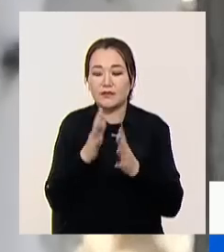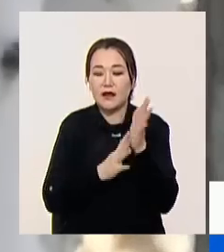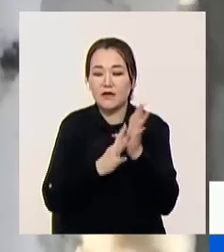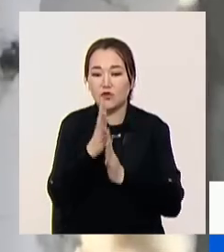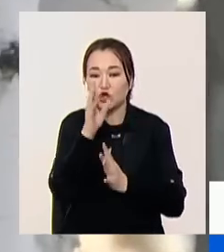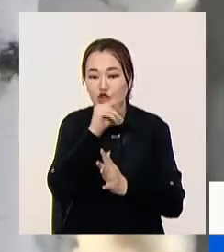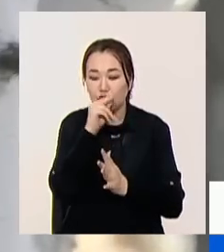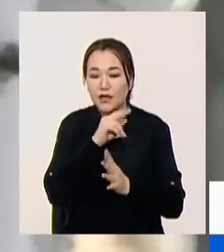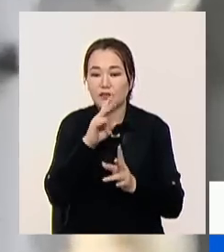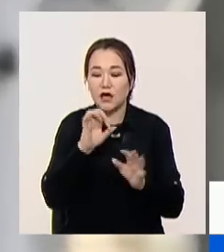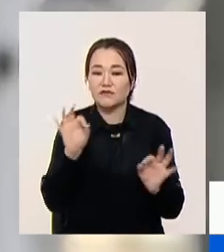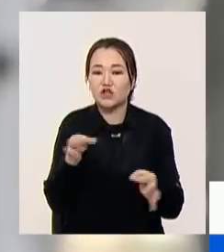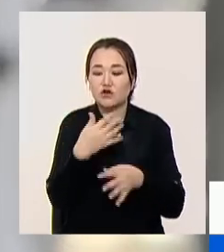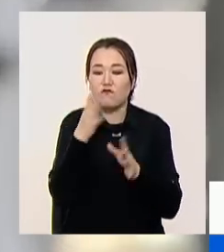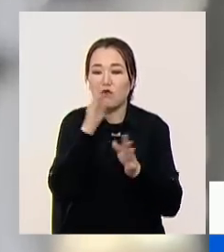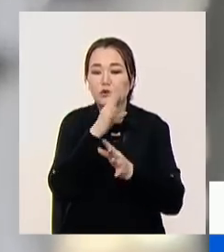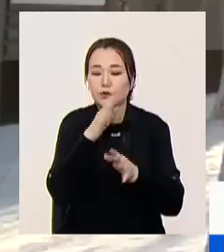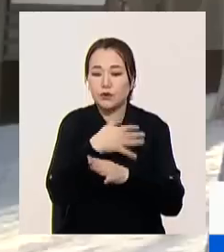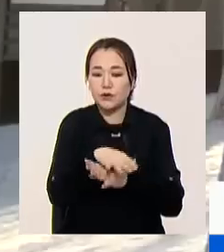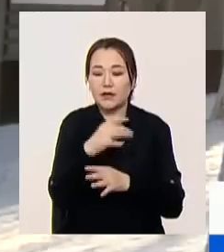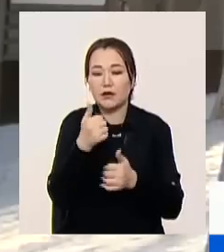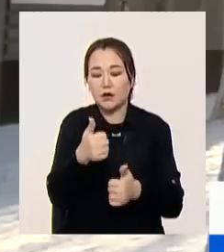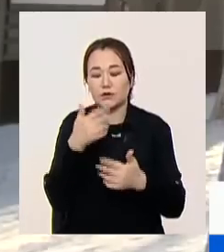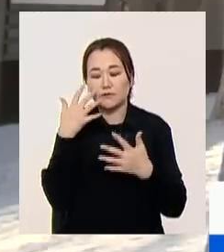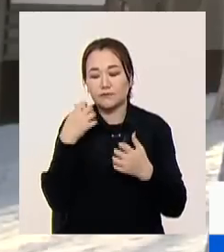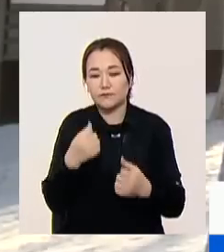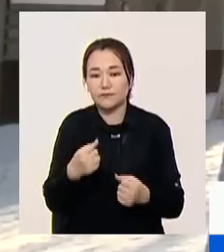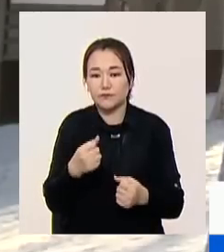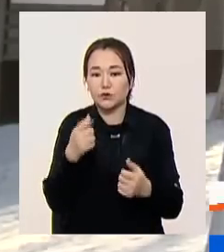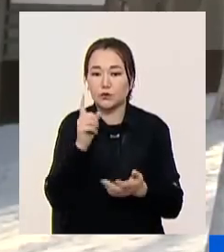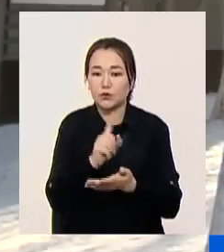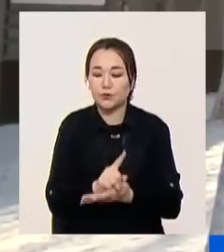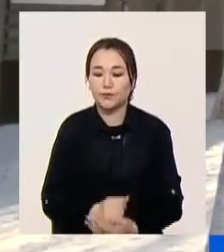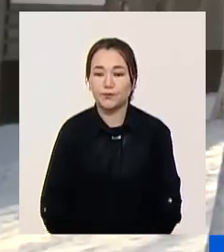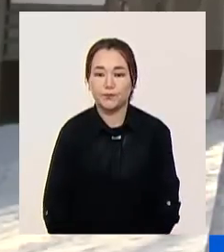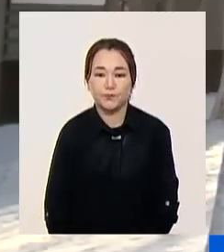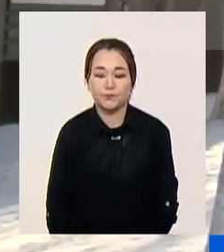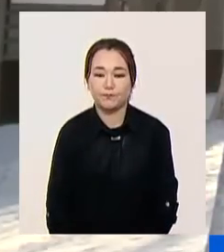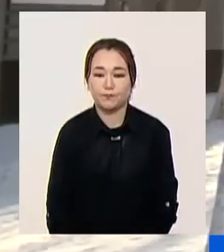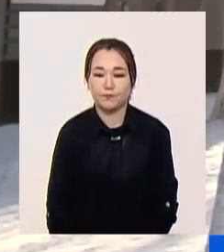чаще бывать на свежем воздухе и хорошо высыпаться. Нина Шаппо, Елена Досова, Информбюро, Костанай.